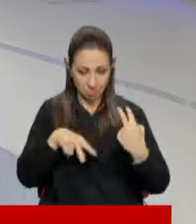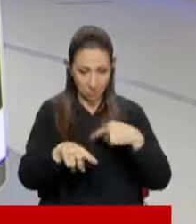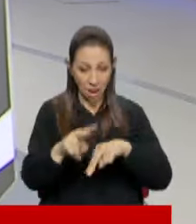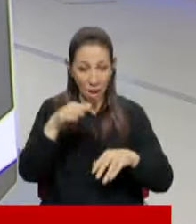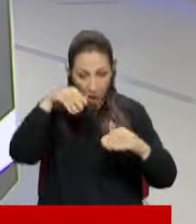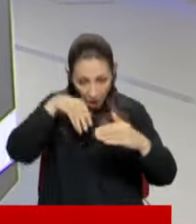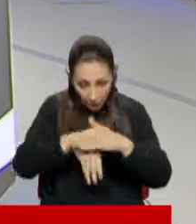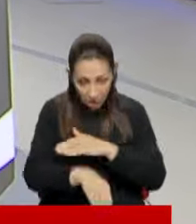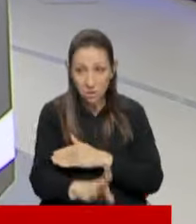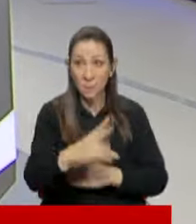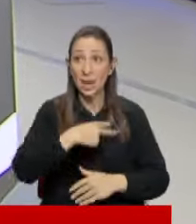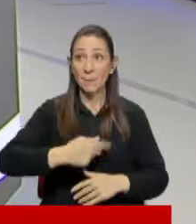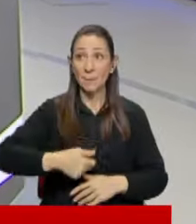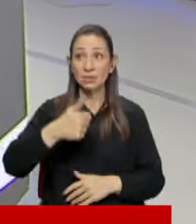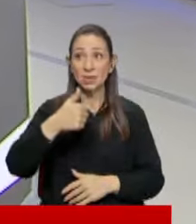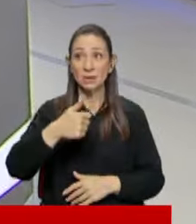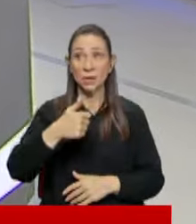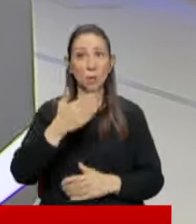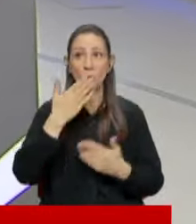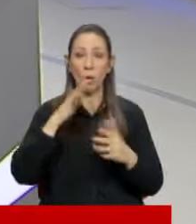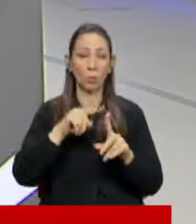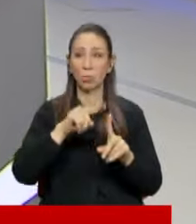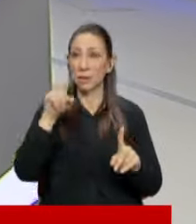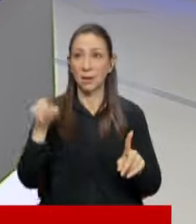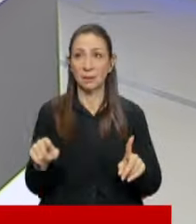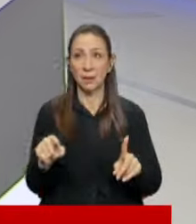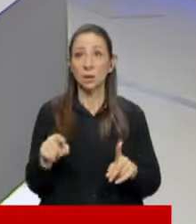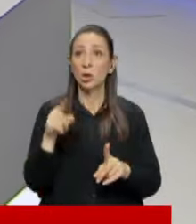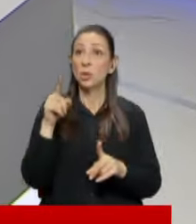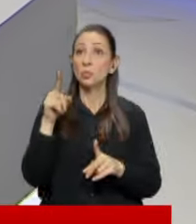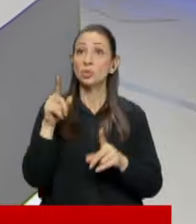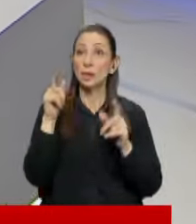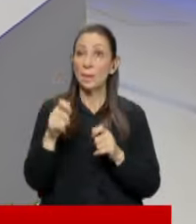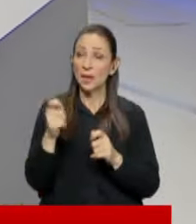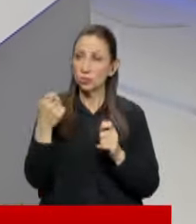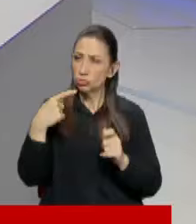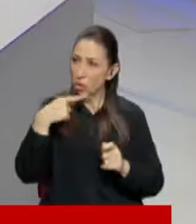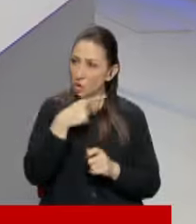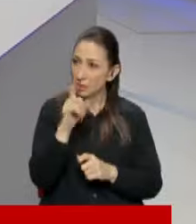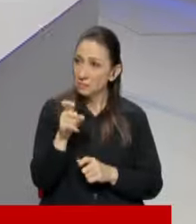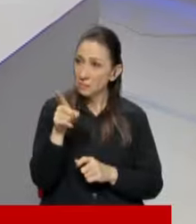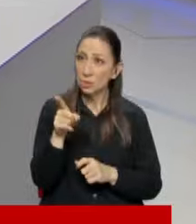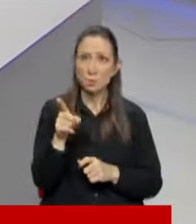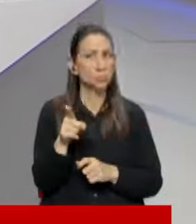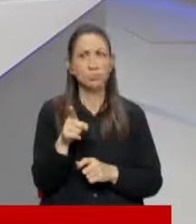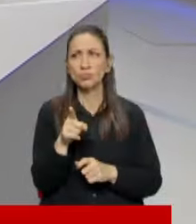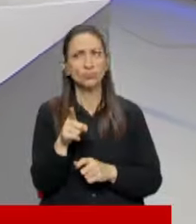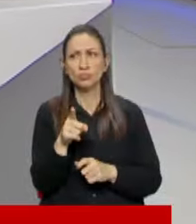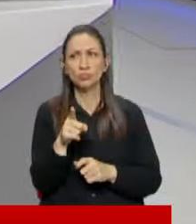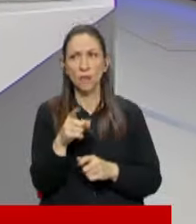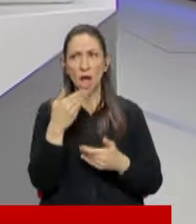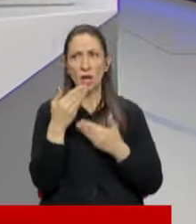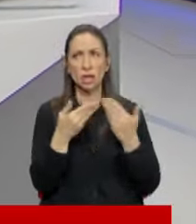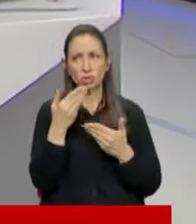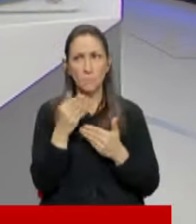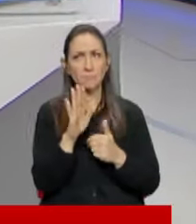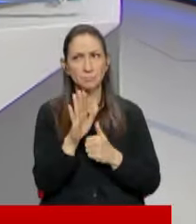alt geçit yapan belediye başkanı yok bugüne kadar. Peki bunları yaparken zorlandınız mı? Hayır. Onu anlatacağım